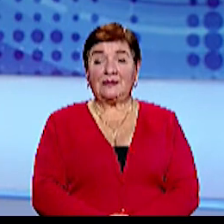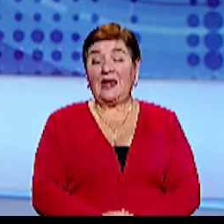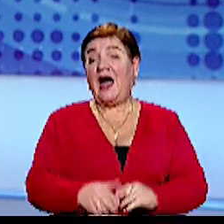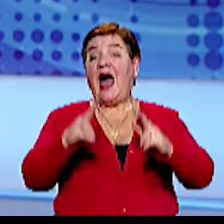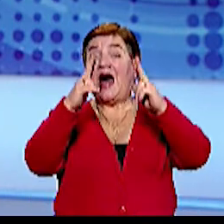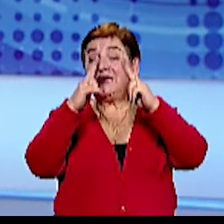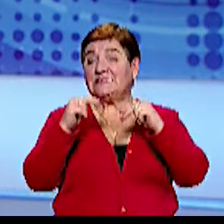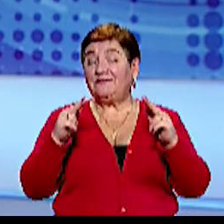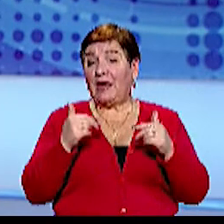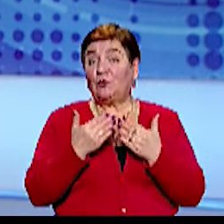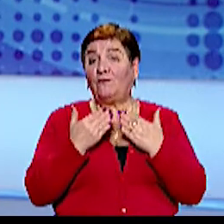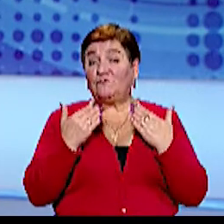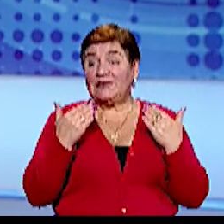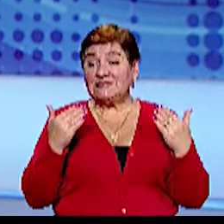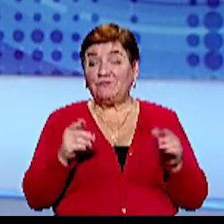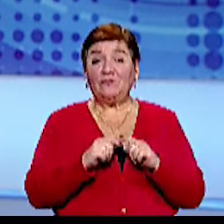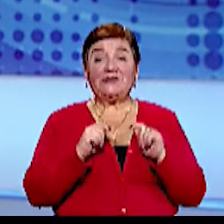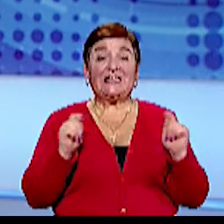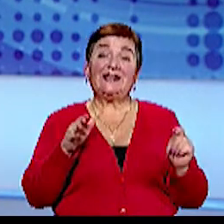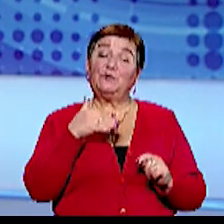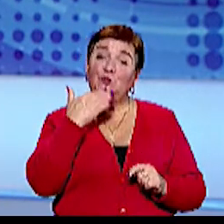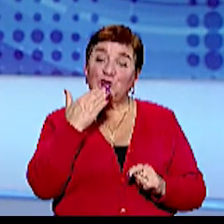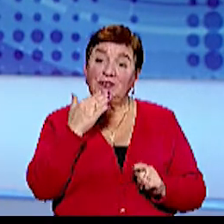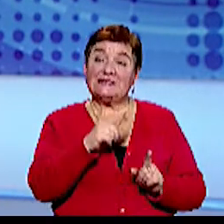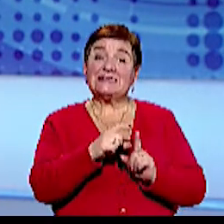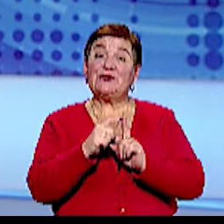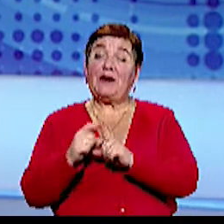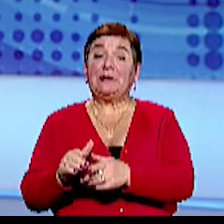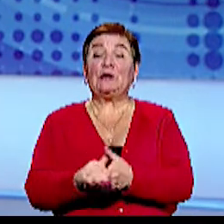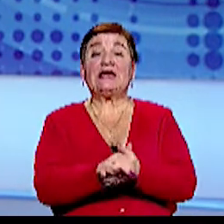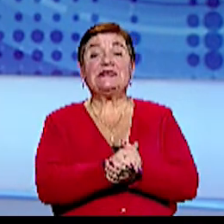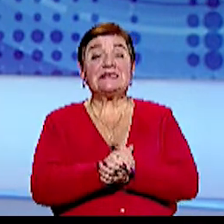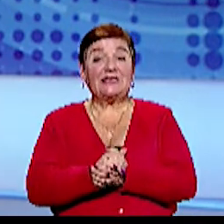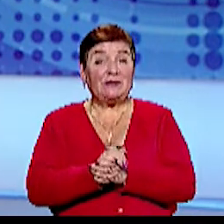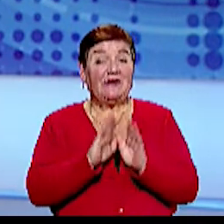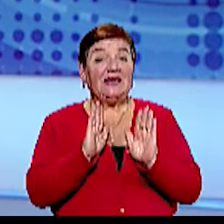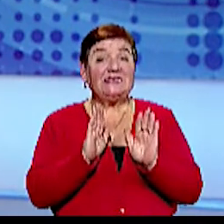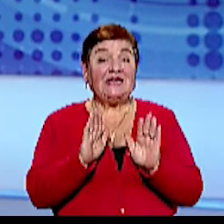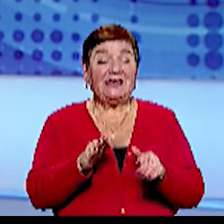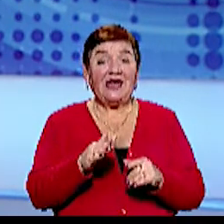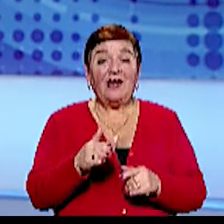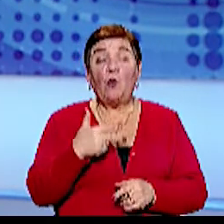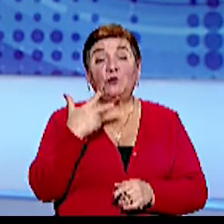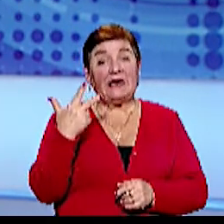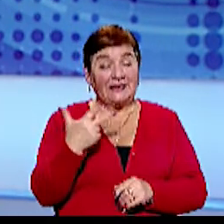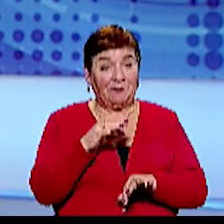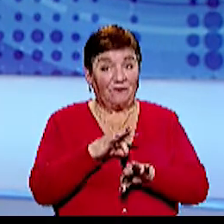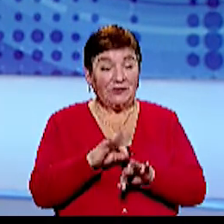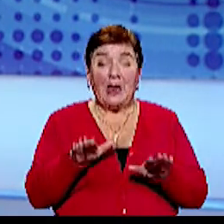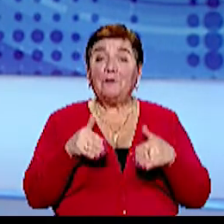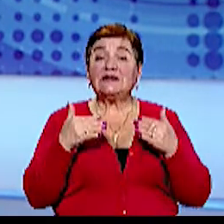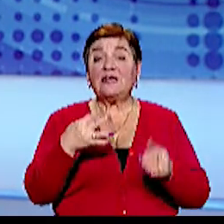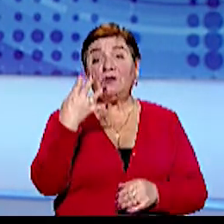Різдвяну виставку «Коли ясна звізда» відкрили в Ужгороді. За словами організатора заходу Миколи Шета, її проводять утретє.